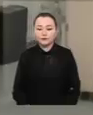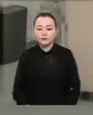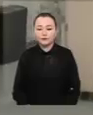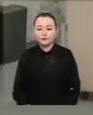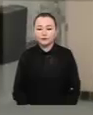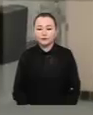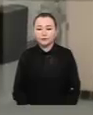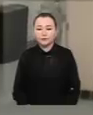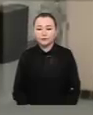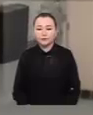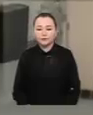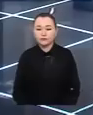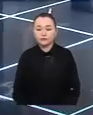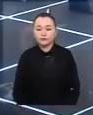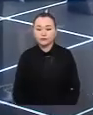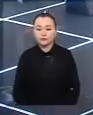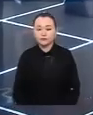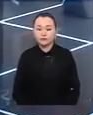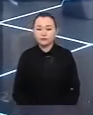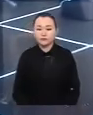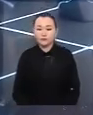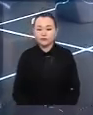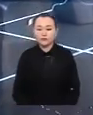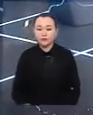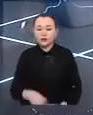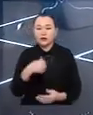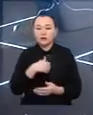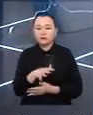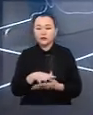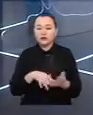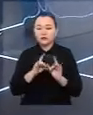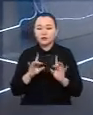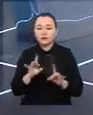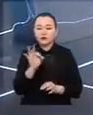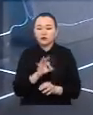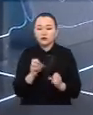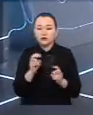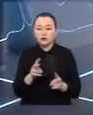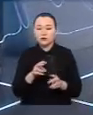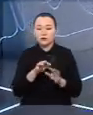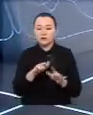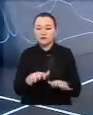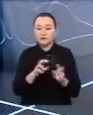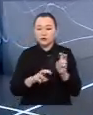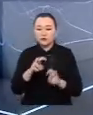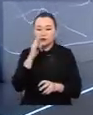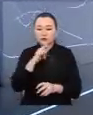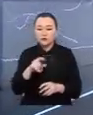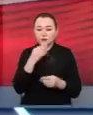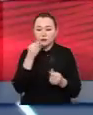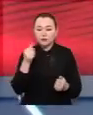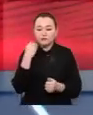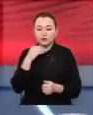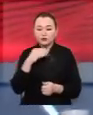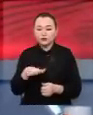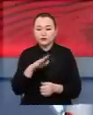Токмурдин, Информбюро, Астана. А мы продолжаем рассказывать о том, как продвигаются поиски казахстанцев, пропавших в